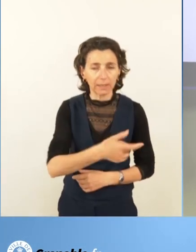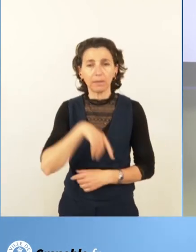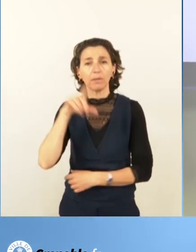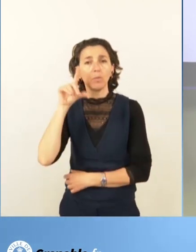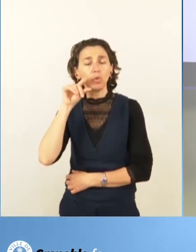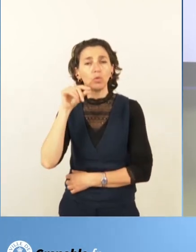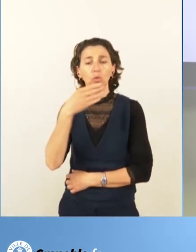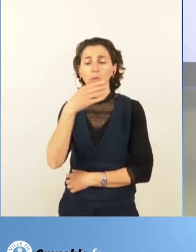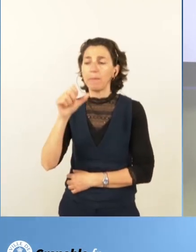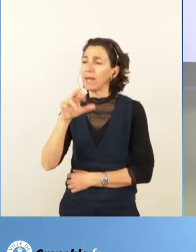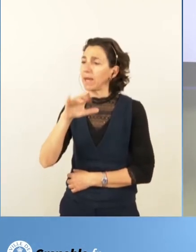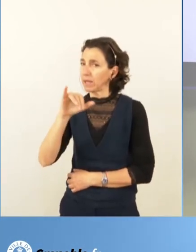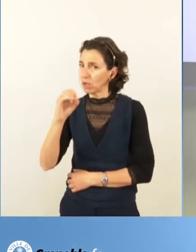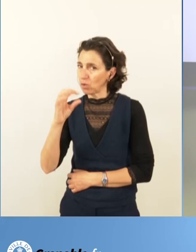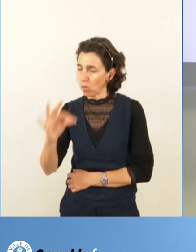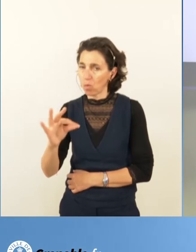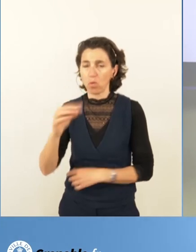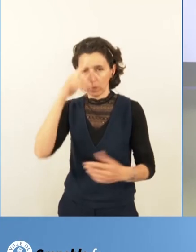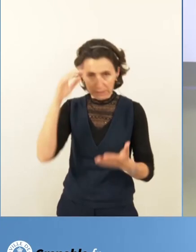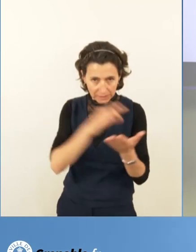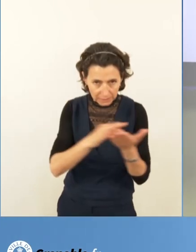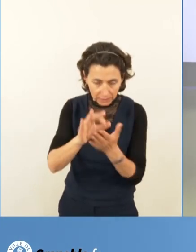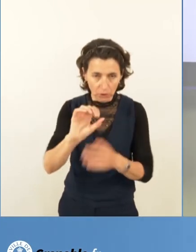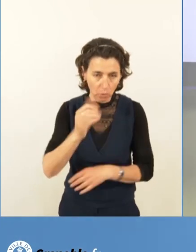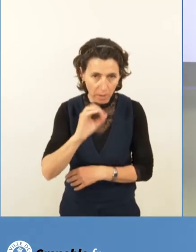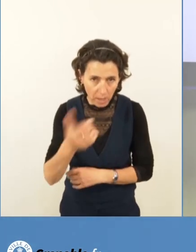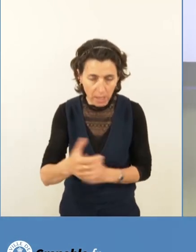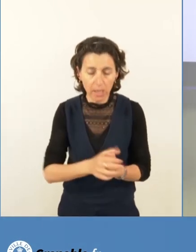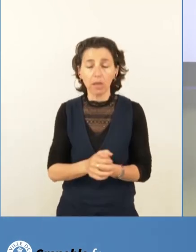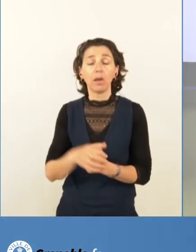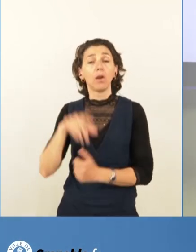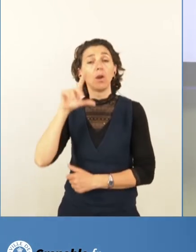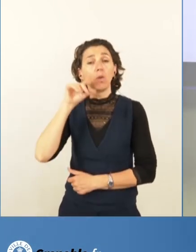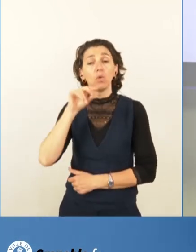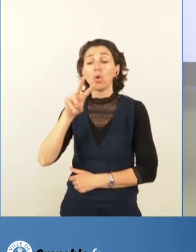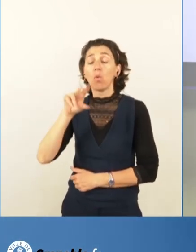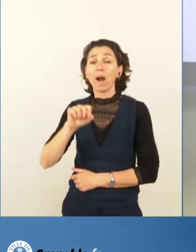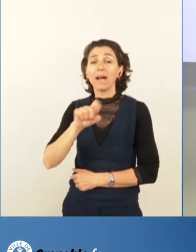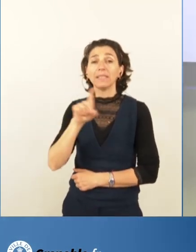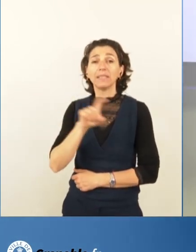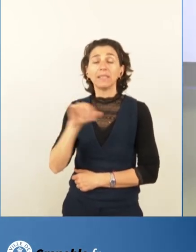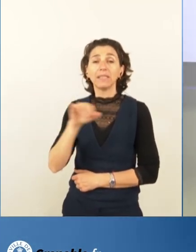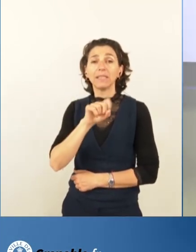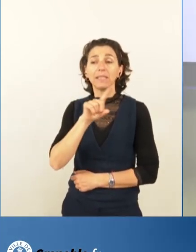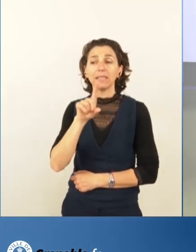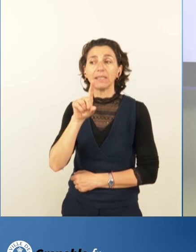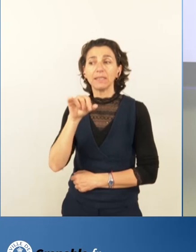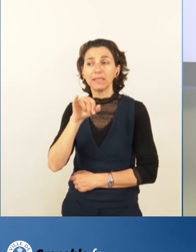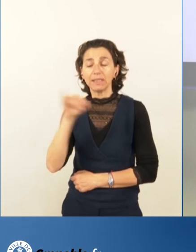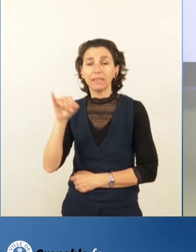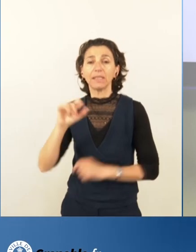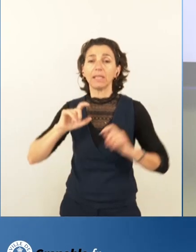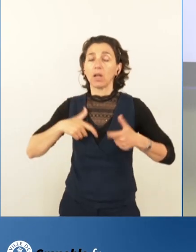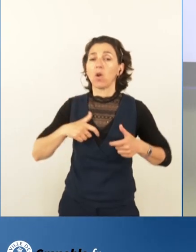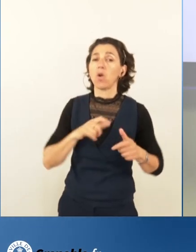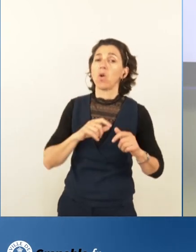stratégie numérique et Monsieur oasisi l'école municipale du vélo voilà pour les